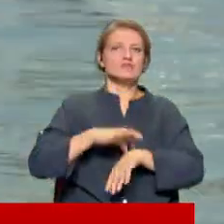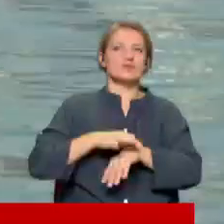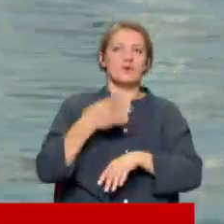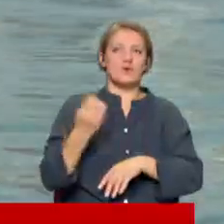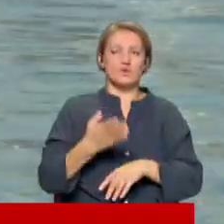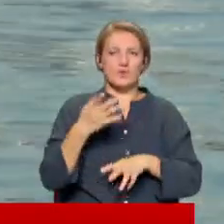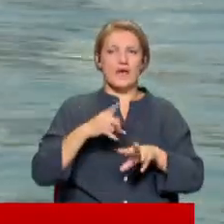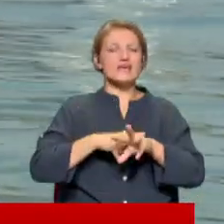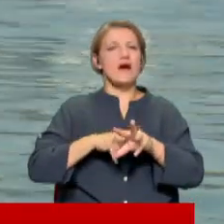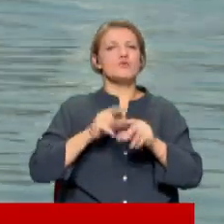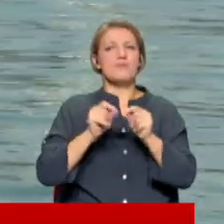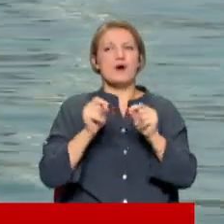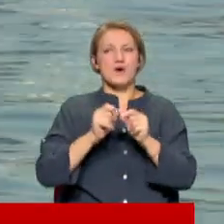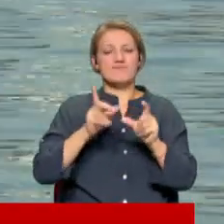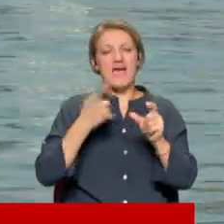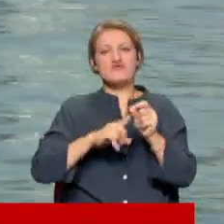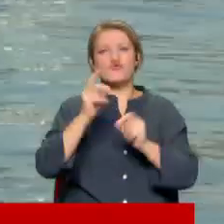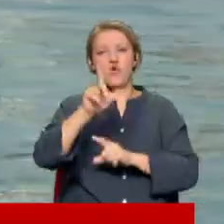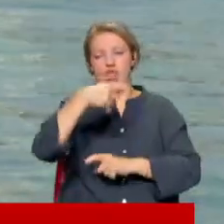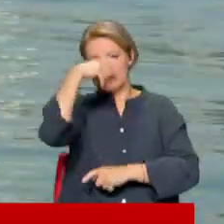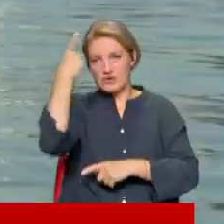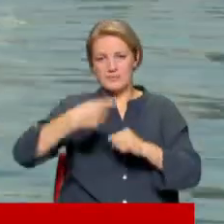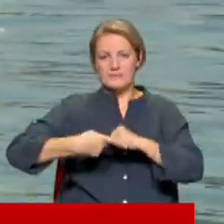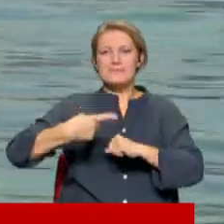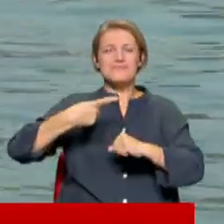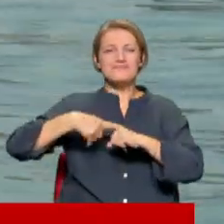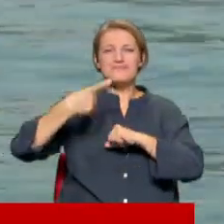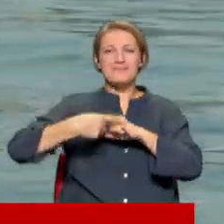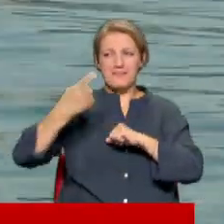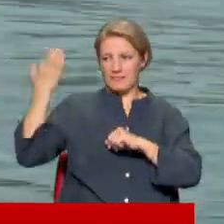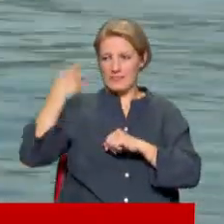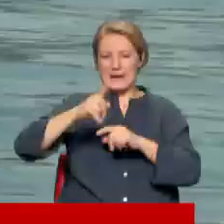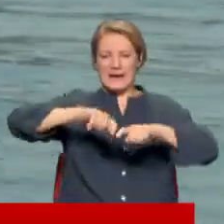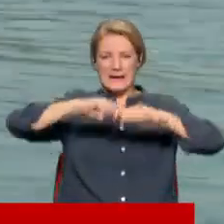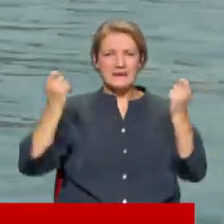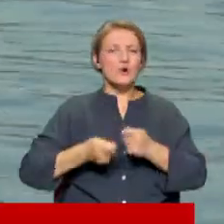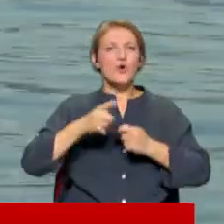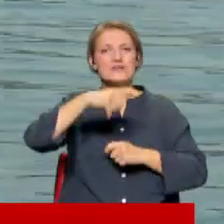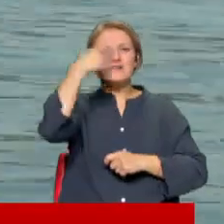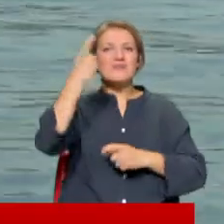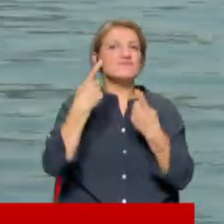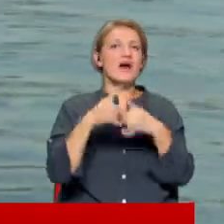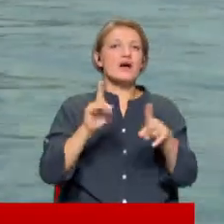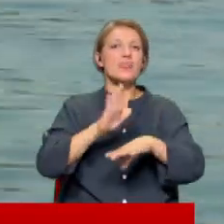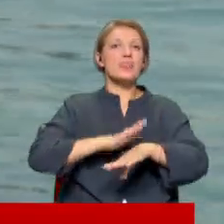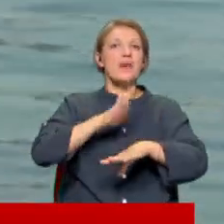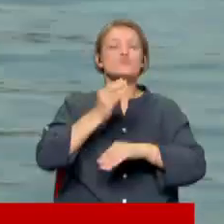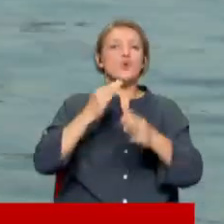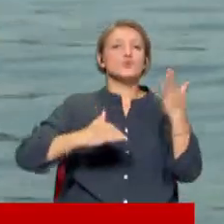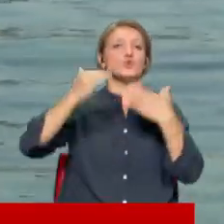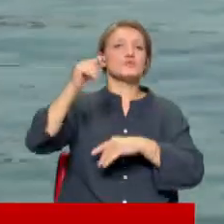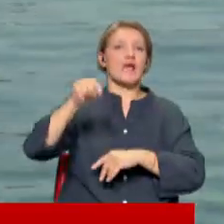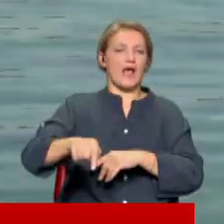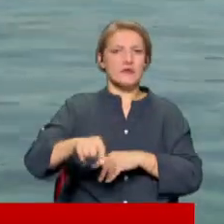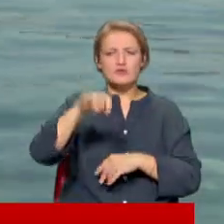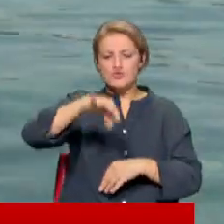ediyor ya da çöl sıcakları geçen hafta ki rekor sıcaklıklardan farkı bu kez nemin çok yüksek olması